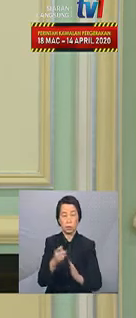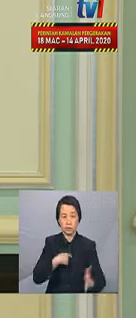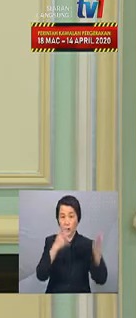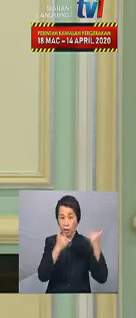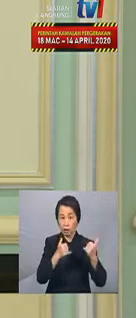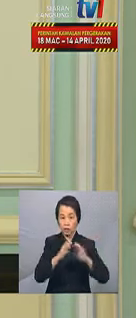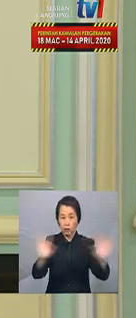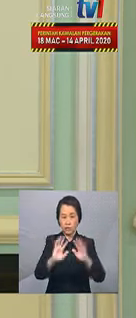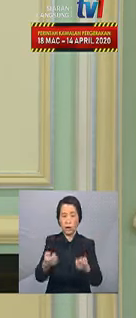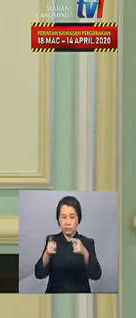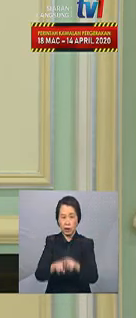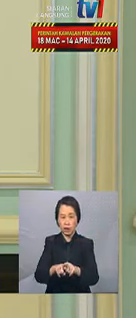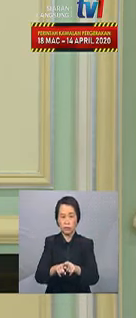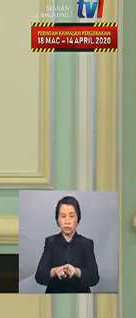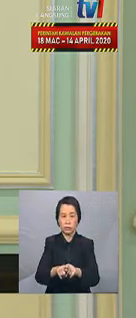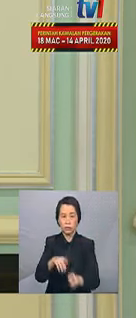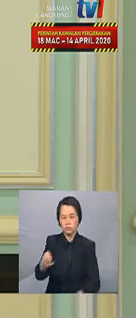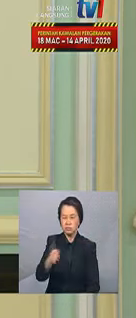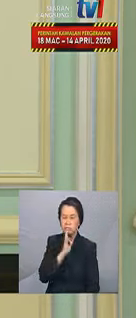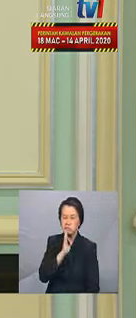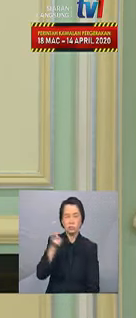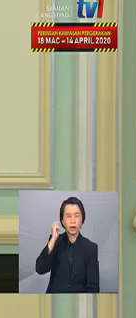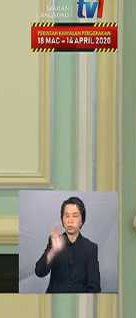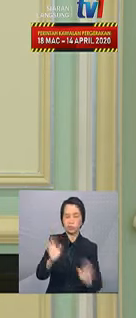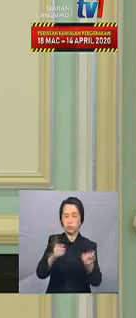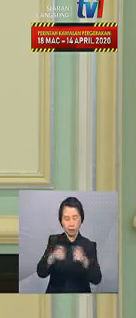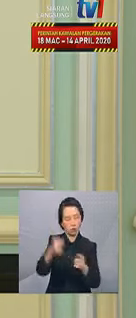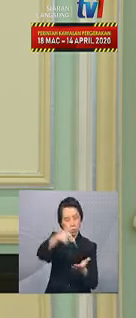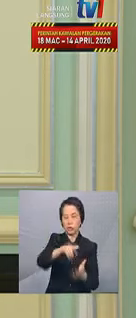tidak berlaku lagi perkara-perkara seperti yang disebutkan tadi.